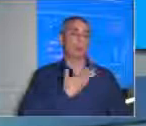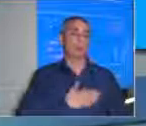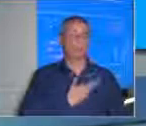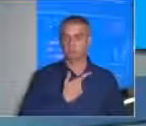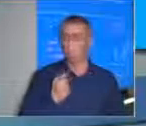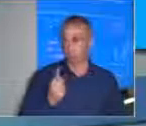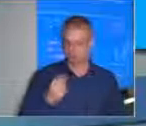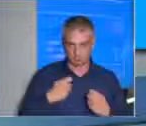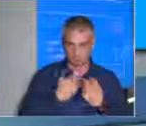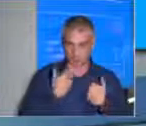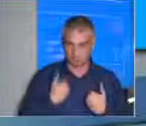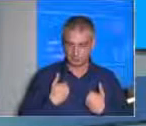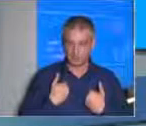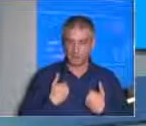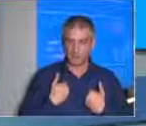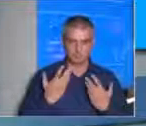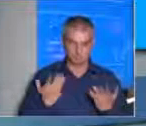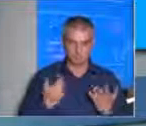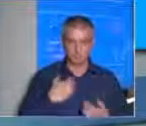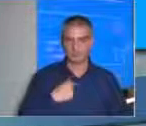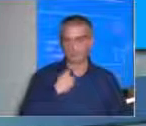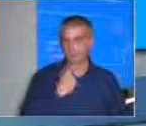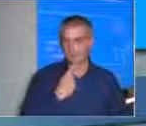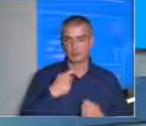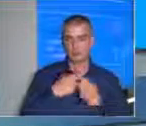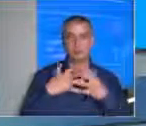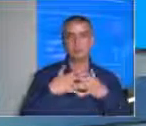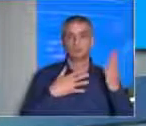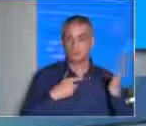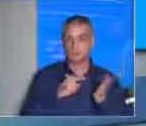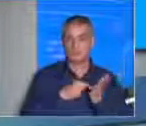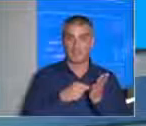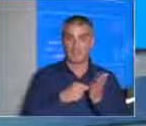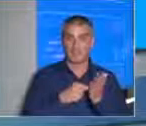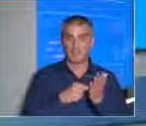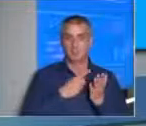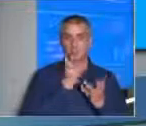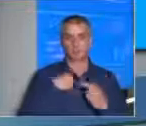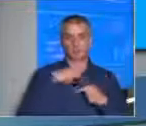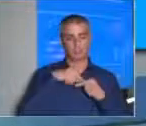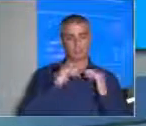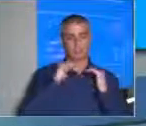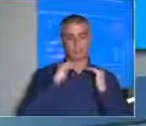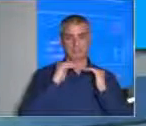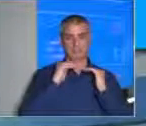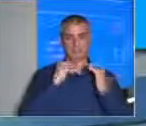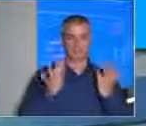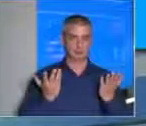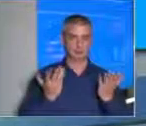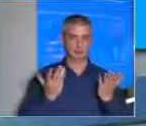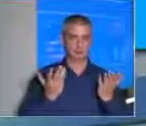לגבי ישראל בפטיש והסדן, אז קודם כל רציתי להגיד כלפי ארצות הברית, בגלל שיש לנו יתרון יחסי